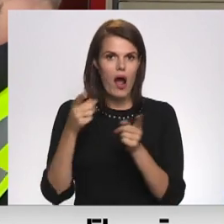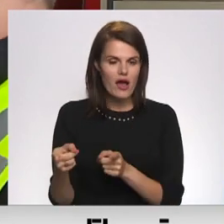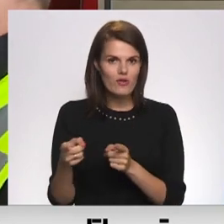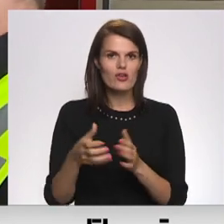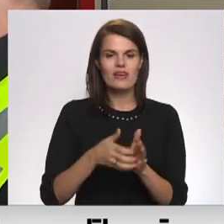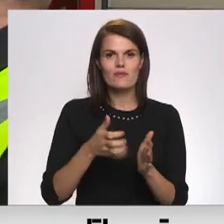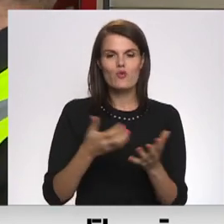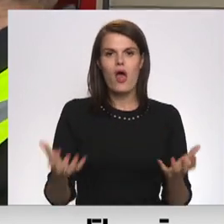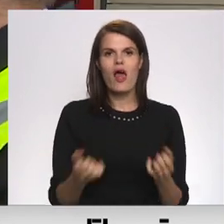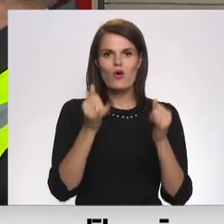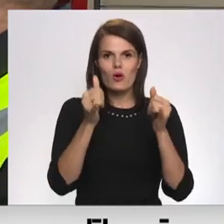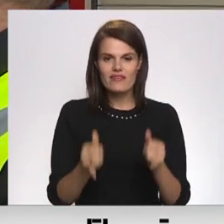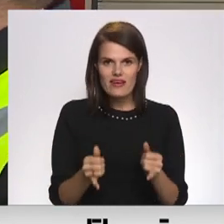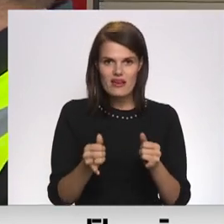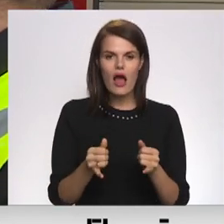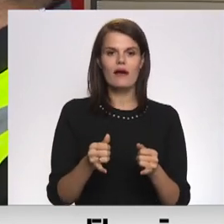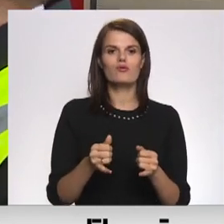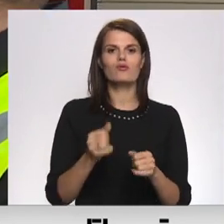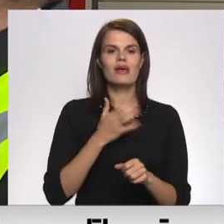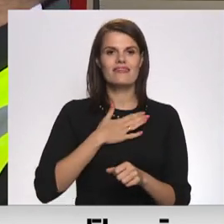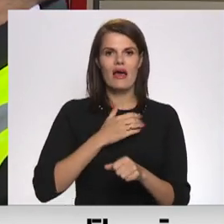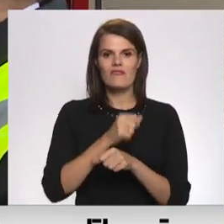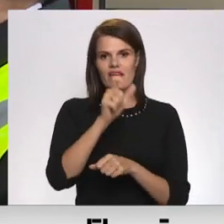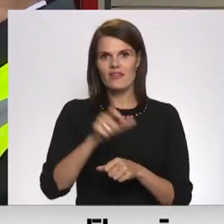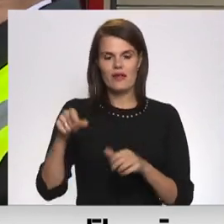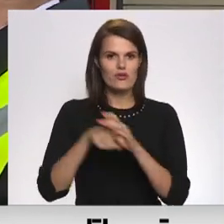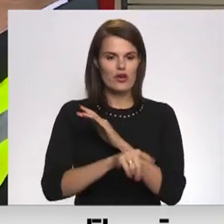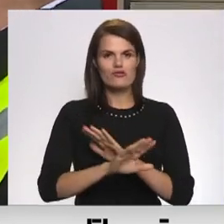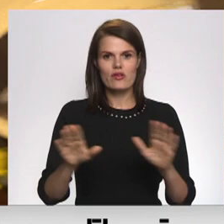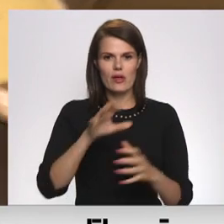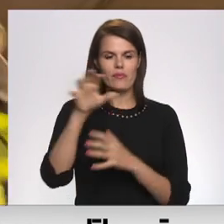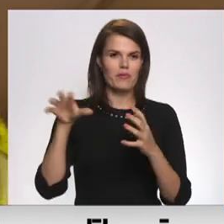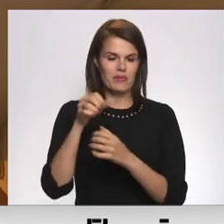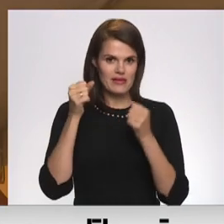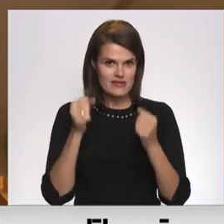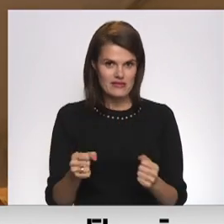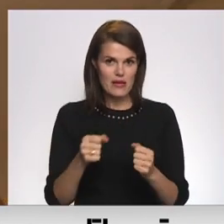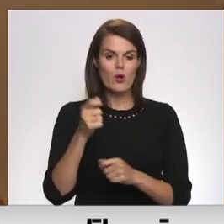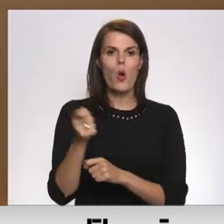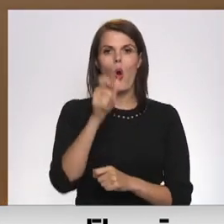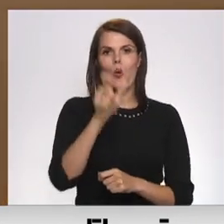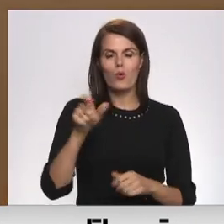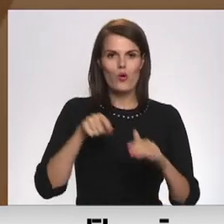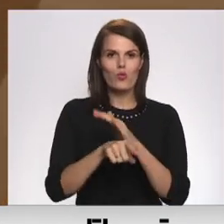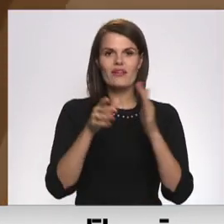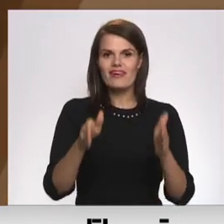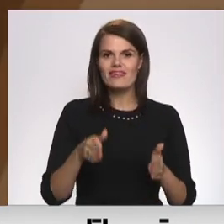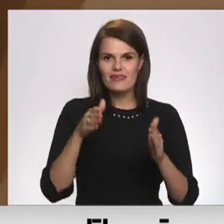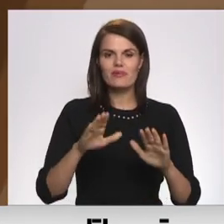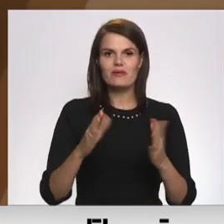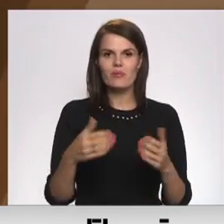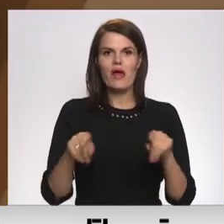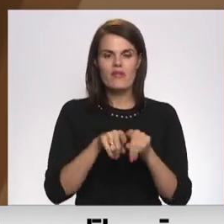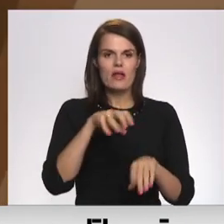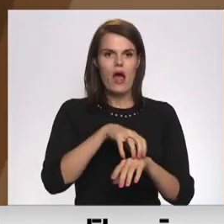krēslus. Savus darbiniekus mēs nesūtam iekšā, jo ir piedomājums ļoti liels apdraudējums. Ugunsdzēsēji dodas slimnīcā, bet arī mediķi